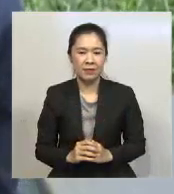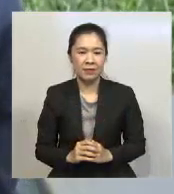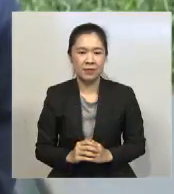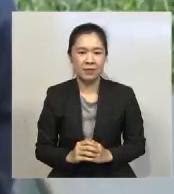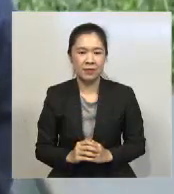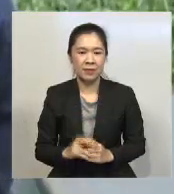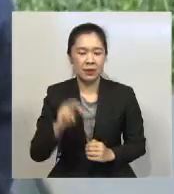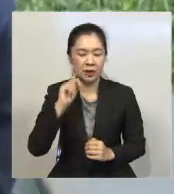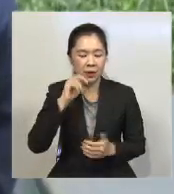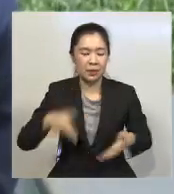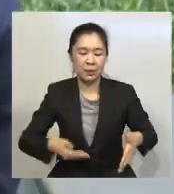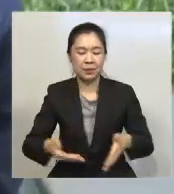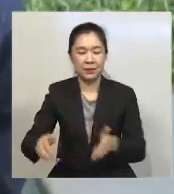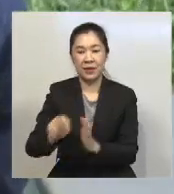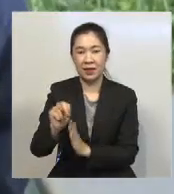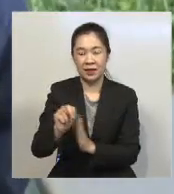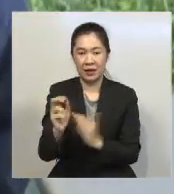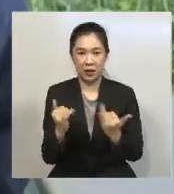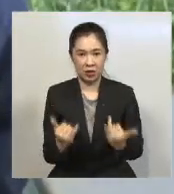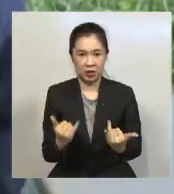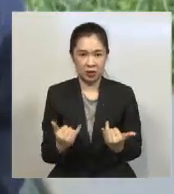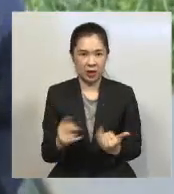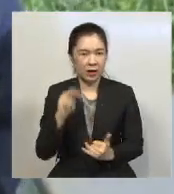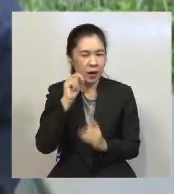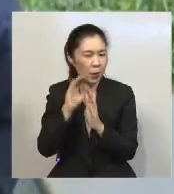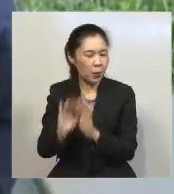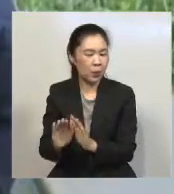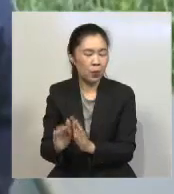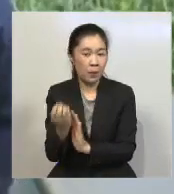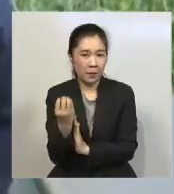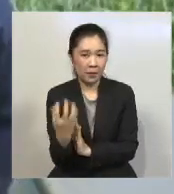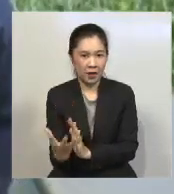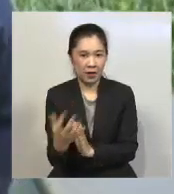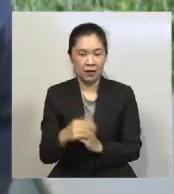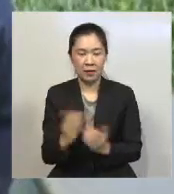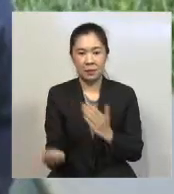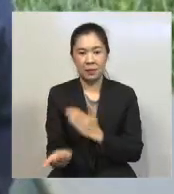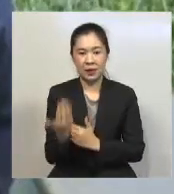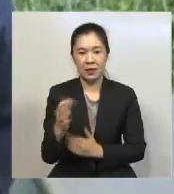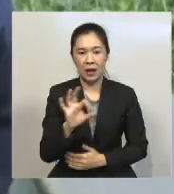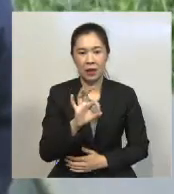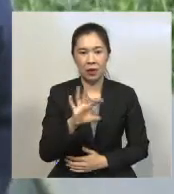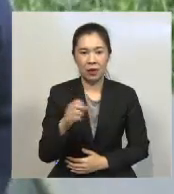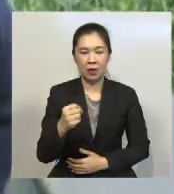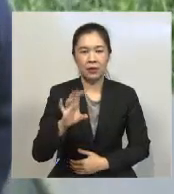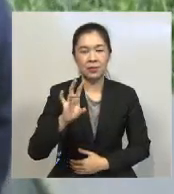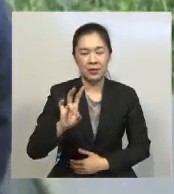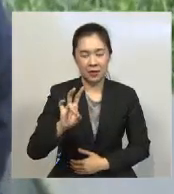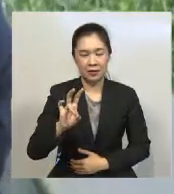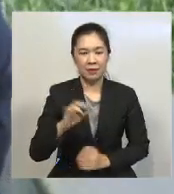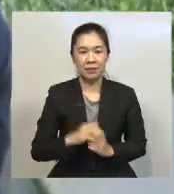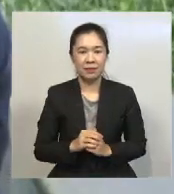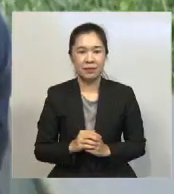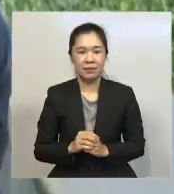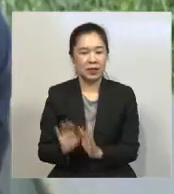ของแม่น้ำน่านเองเนี่ยในปัจจุบันเนี่ยซึ่งมีน้ำเยอะเนี่ยนะครับปัจจุบันเนี่ยมีเมื่อเช้าเนี่ยวัดได้917ลูกบาศก์เมตรต่อวินาที